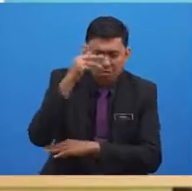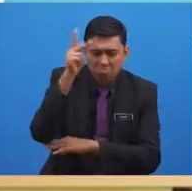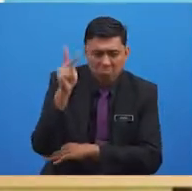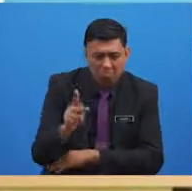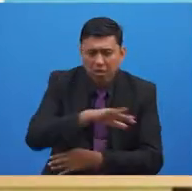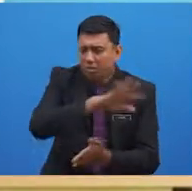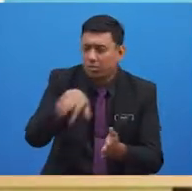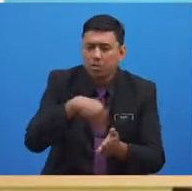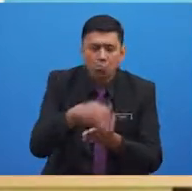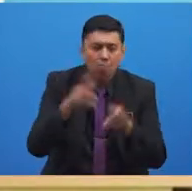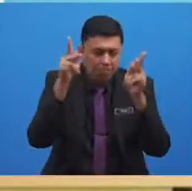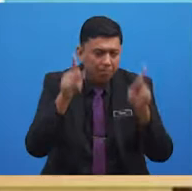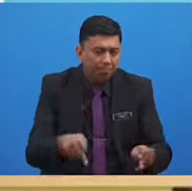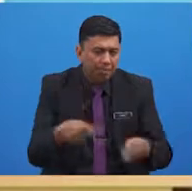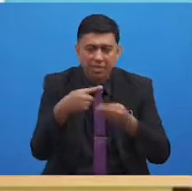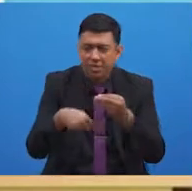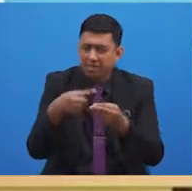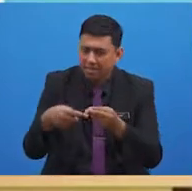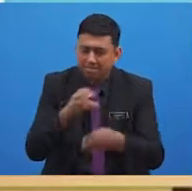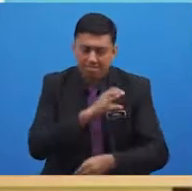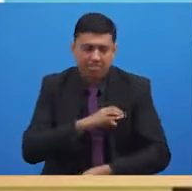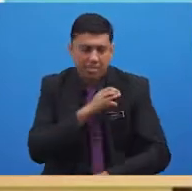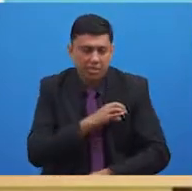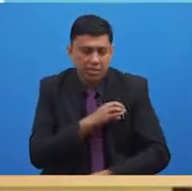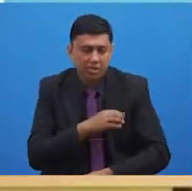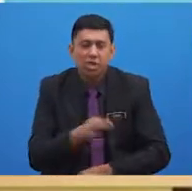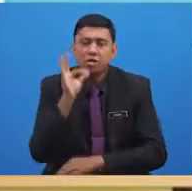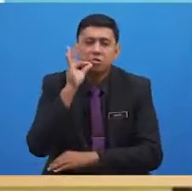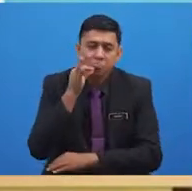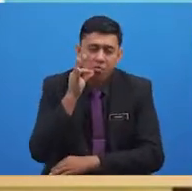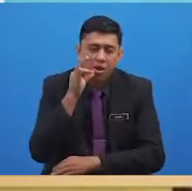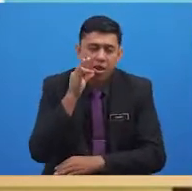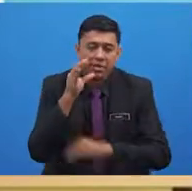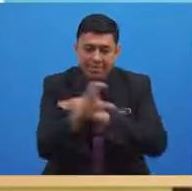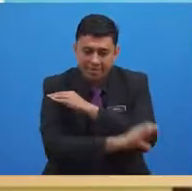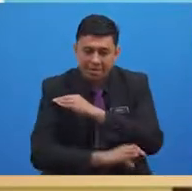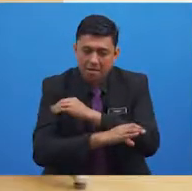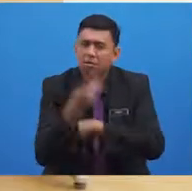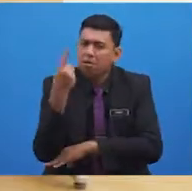pelajar sekalian tentang ciri-ciri sesebuah negara demokrasi?